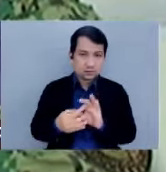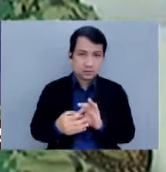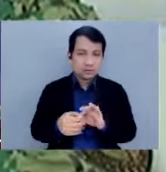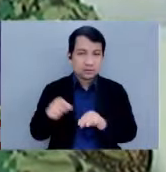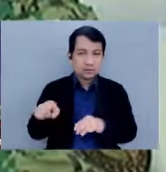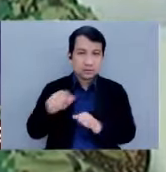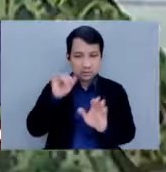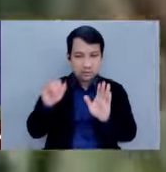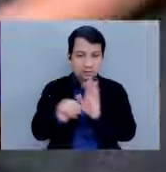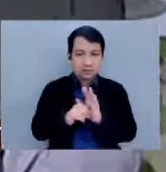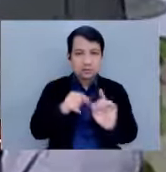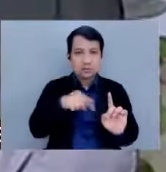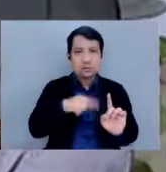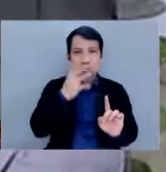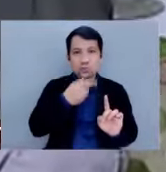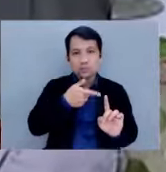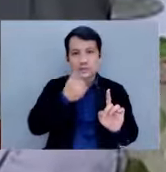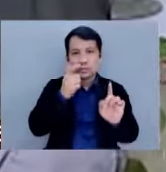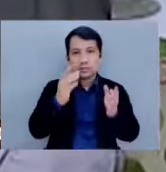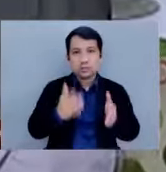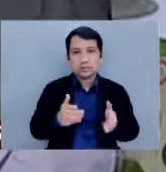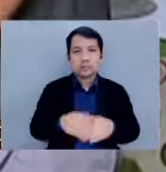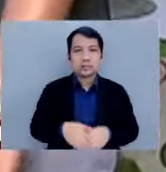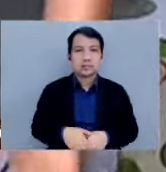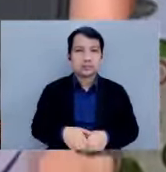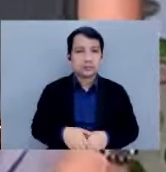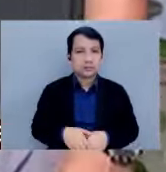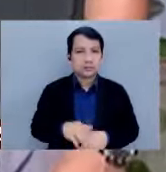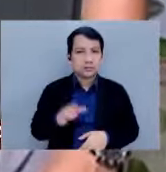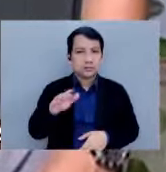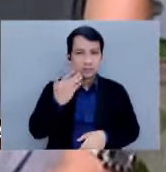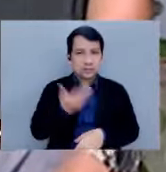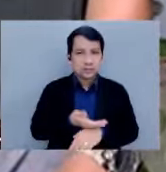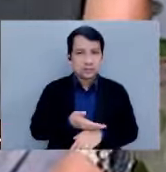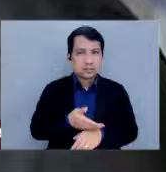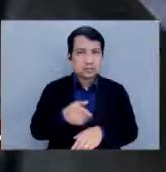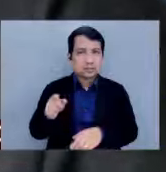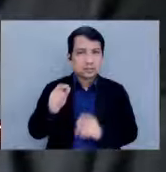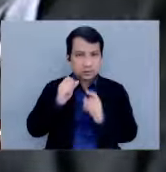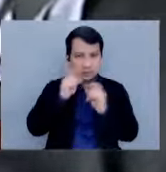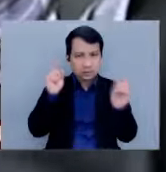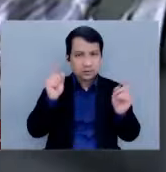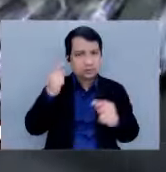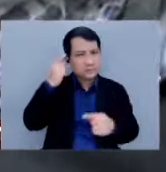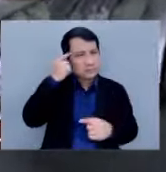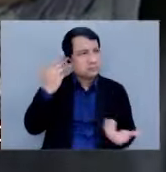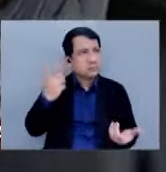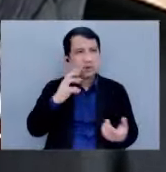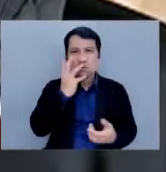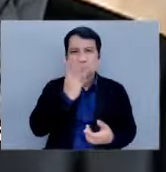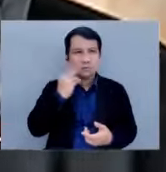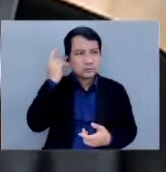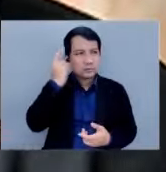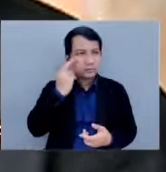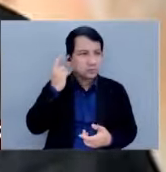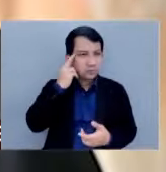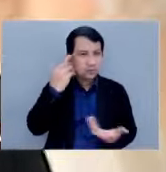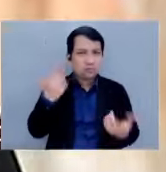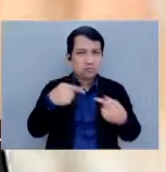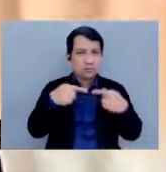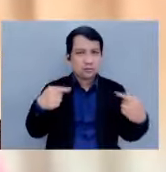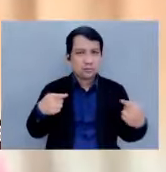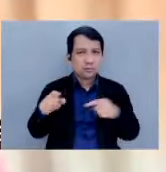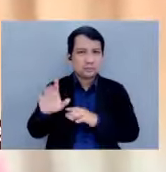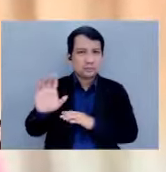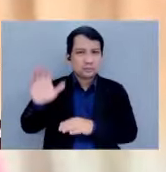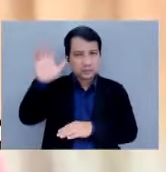mga suspect. Maging ang manaulilang anak ng isa sa mga biktima, walang maisip na motibo dahil wala namang daw kaaway ang kanyang